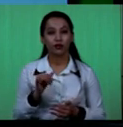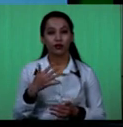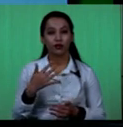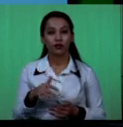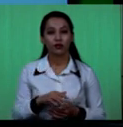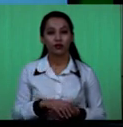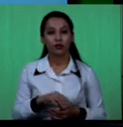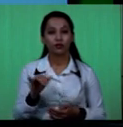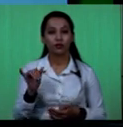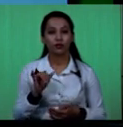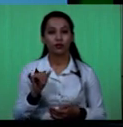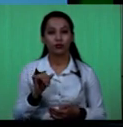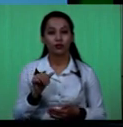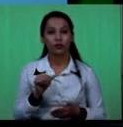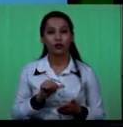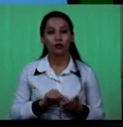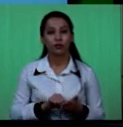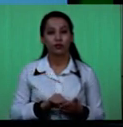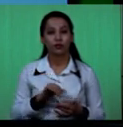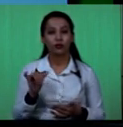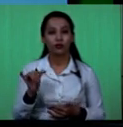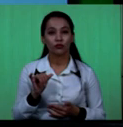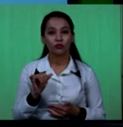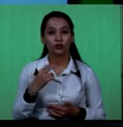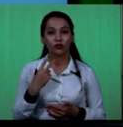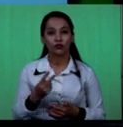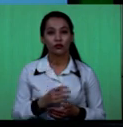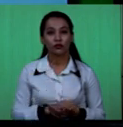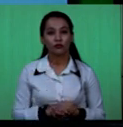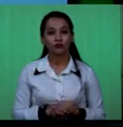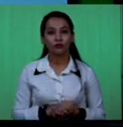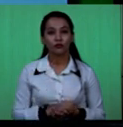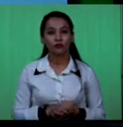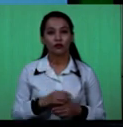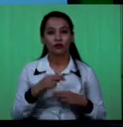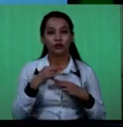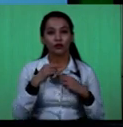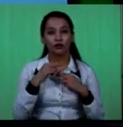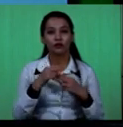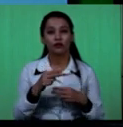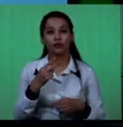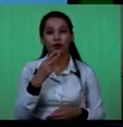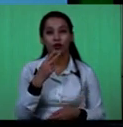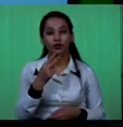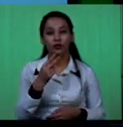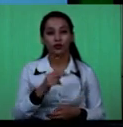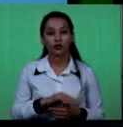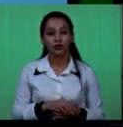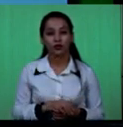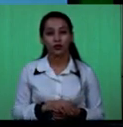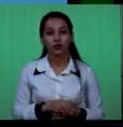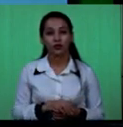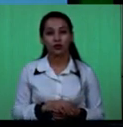50 ko'paytiru 6 ko'paytiru 2. E'tibor bergan bo'lsangiz, bu